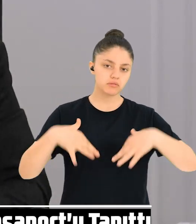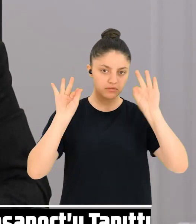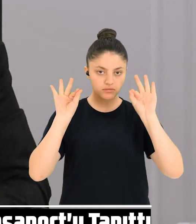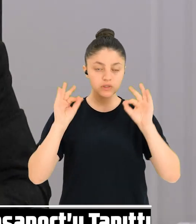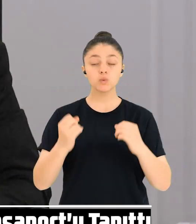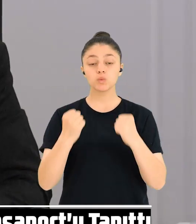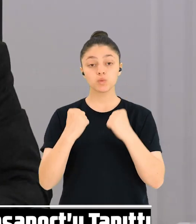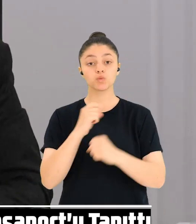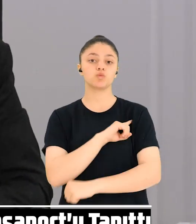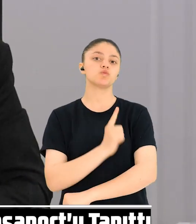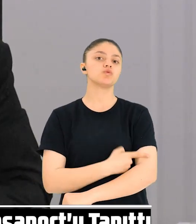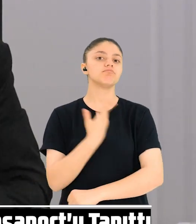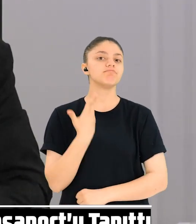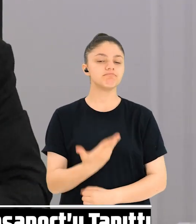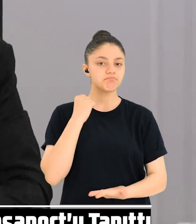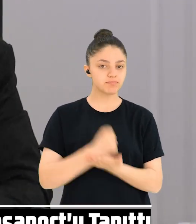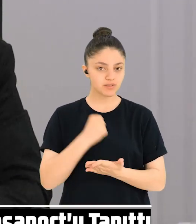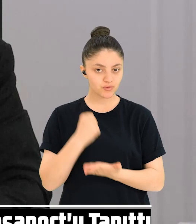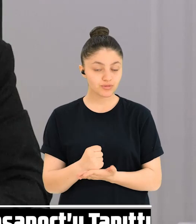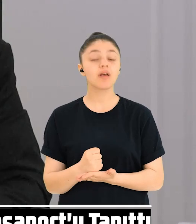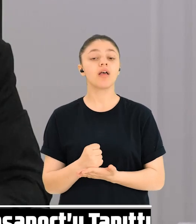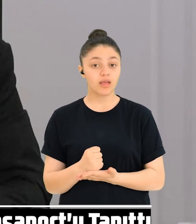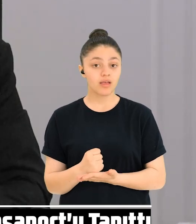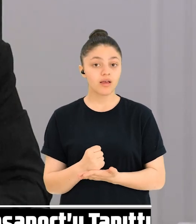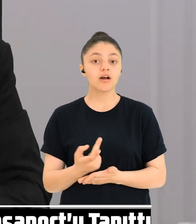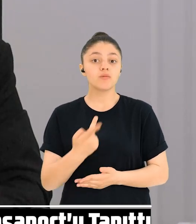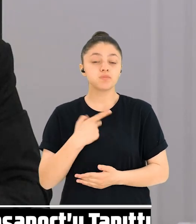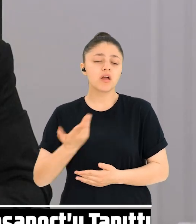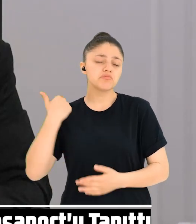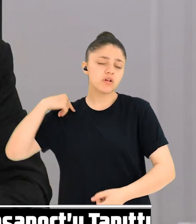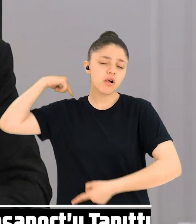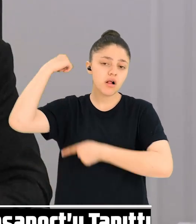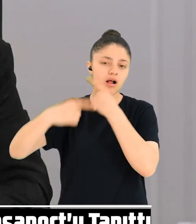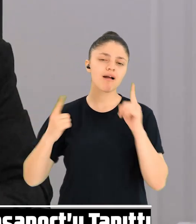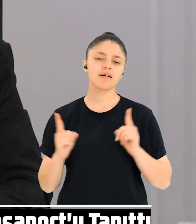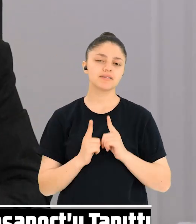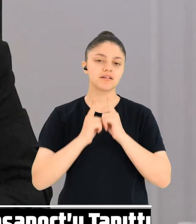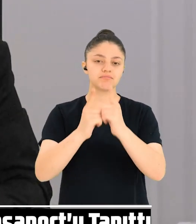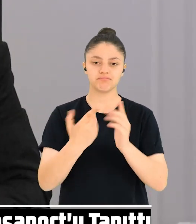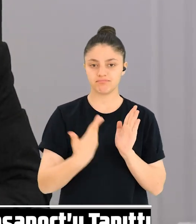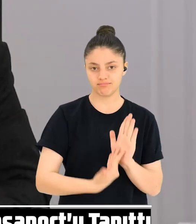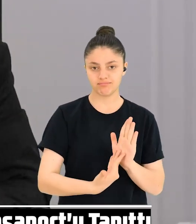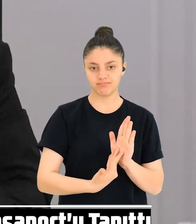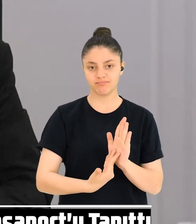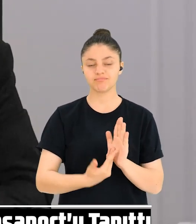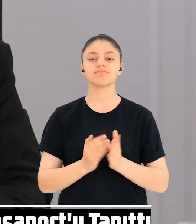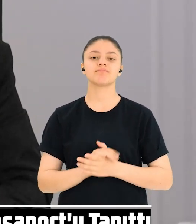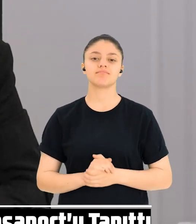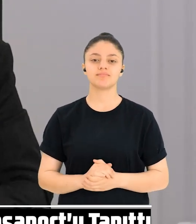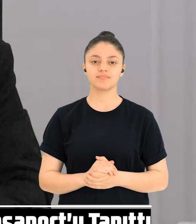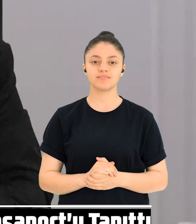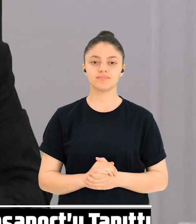çok güçlü bir pasaport. Aynı zamanda da tüm mirasımızın özetini çıkarabilecek bir yaklaşımı da